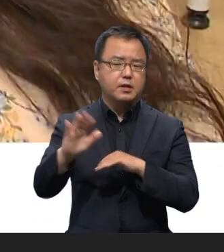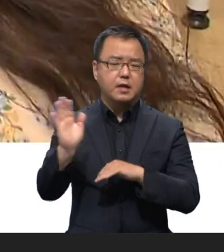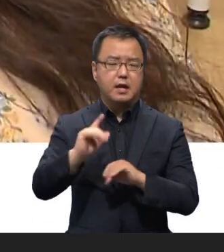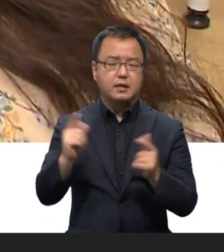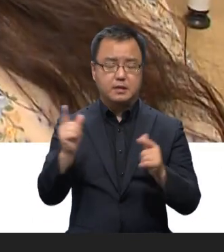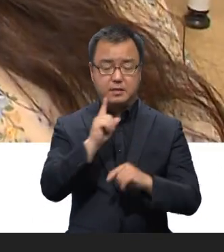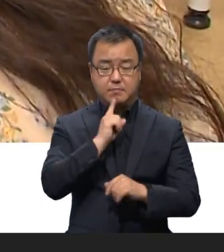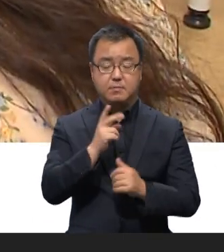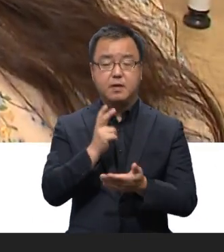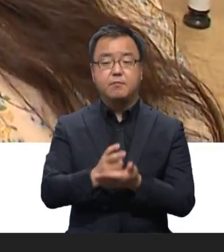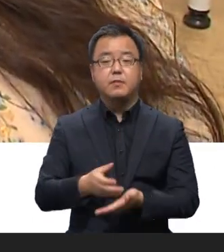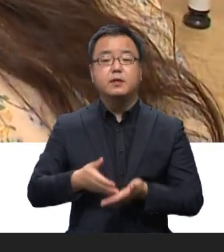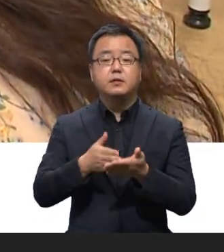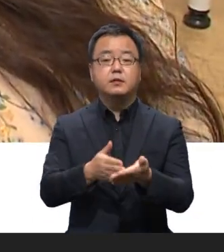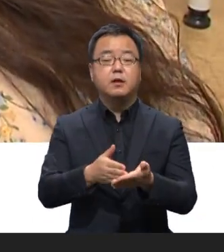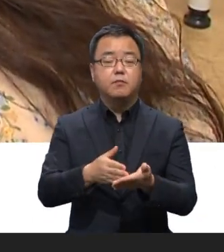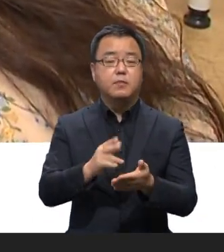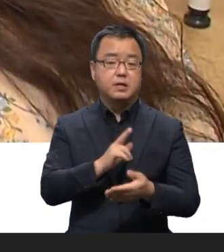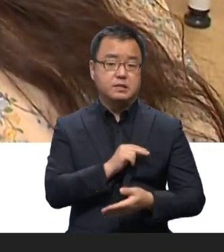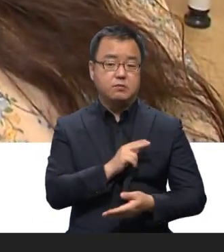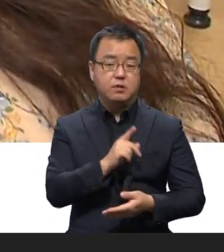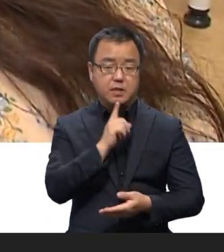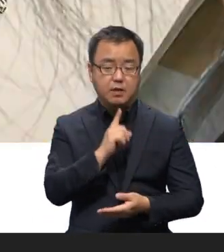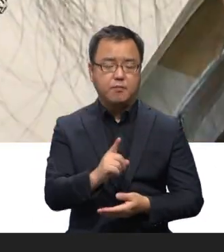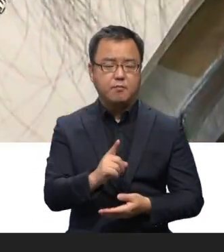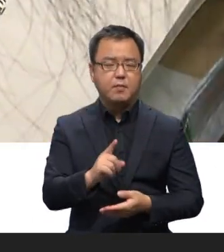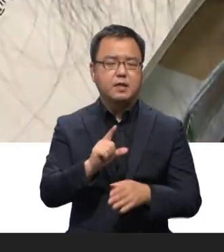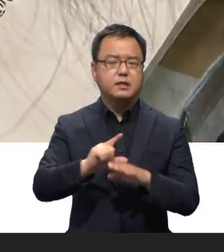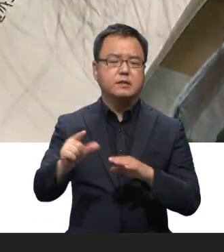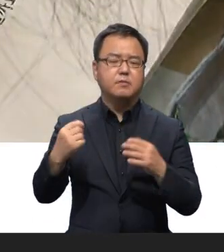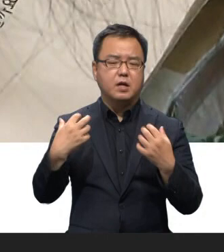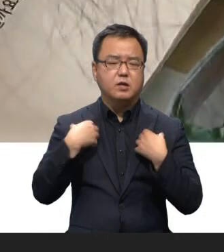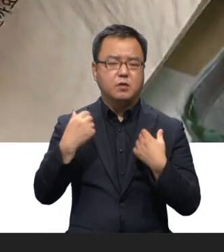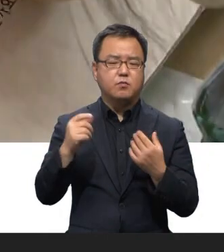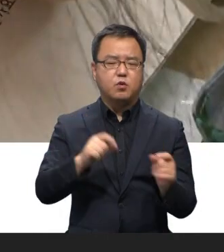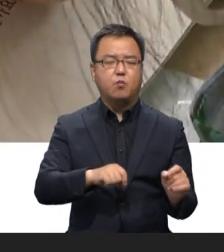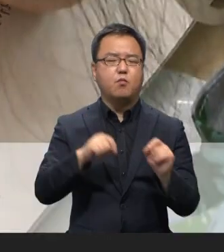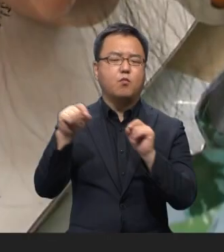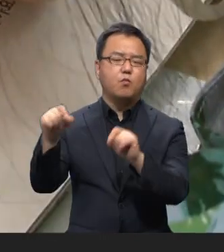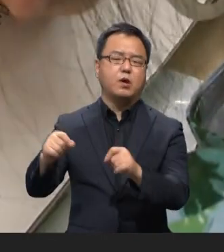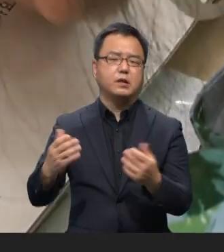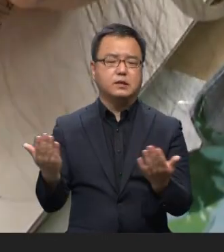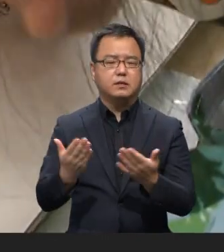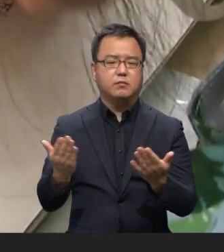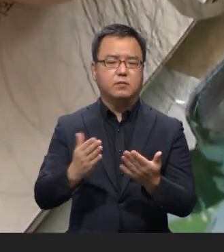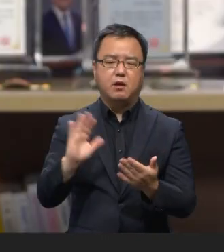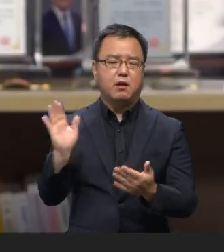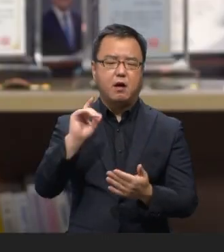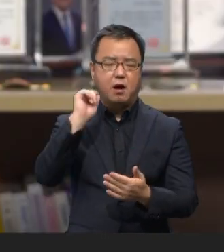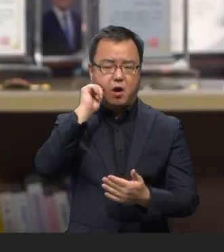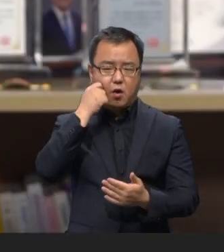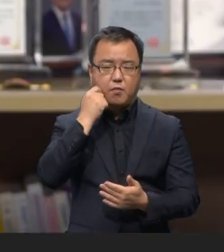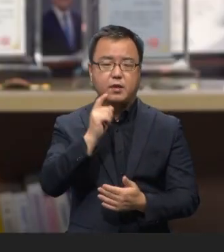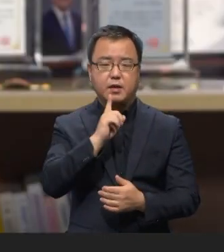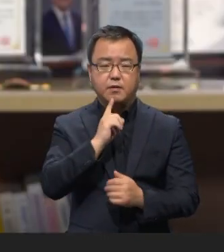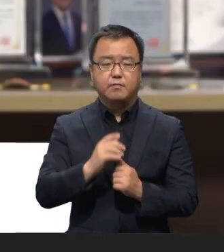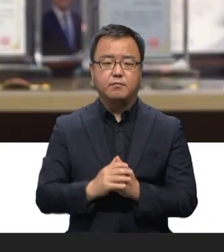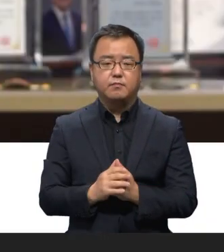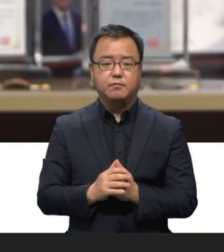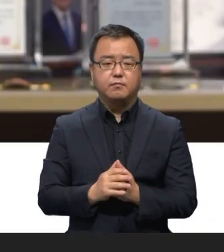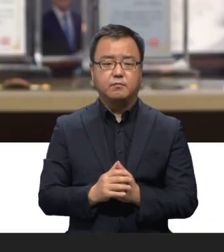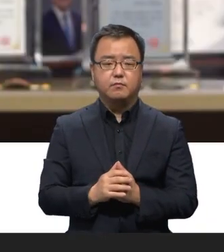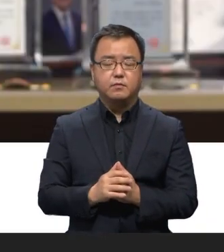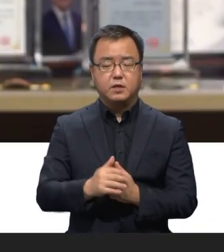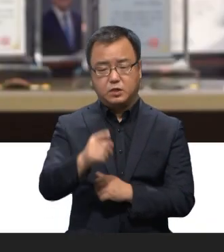법안을 발의한 의원들도 동봉 교실이 지자체로 이관 되는 것으로 해석하는 것은 무리 라는 입장입니다 응 정부